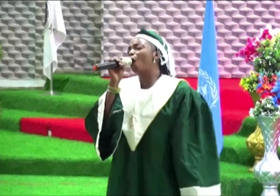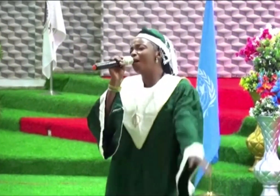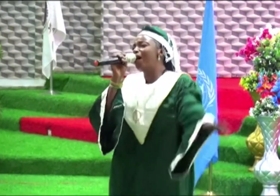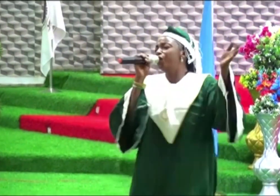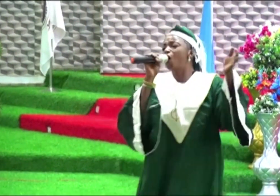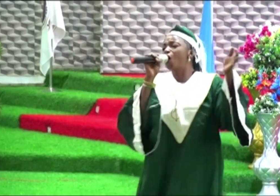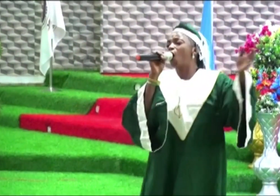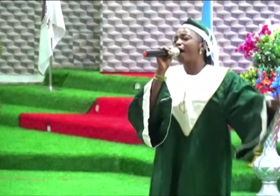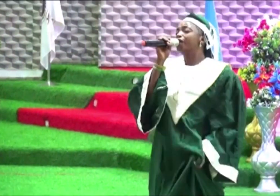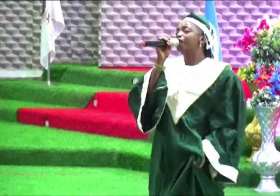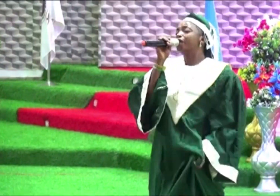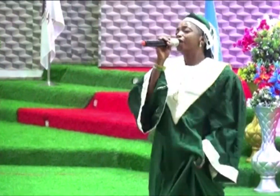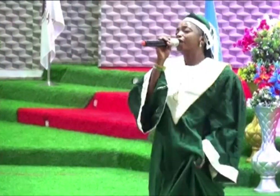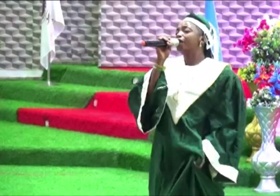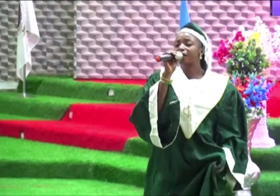Kò má sí iyò ẹ́.